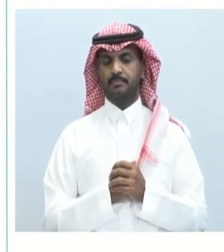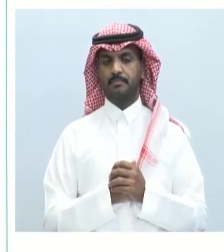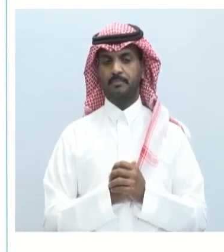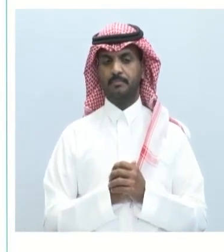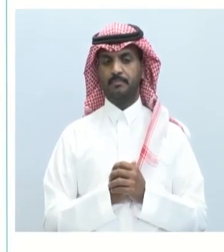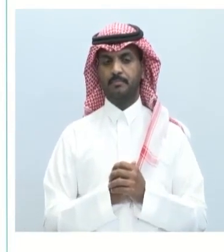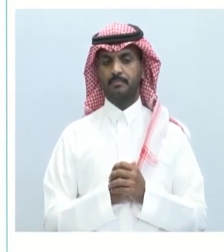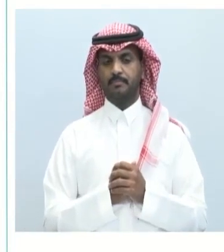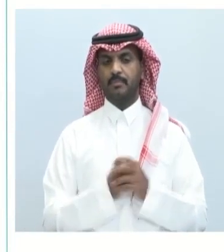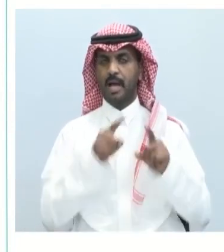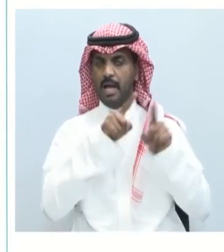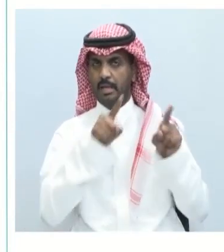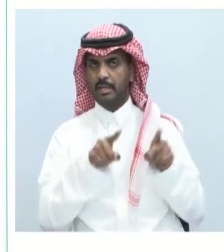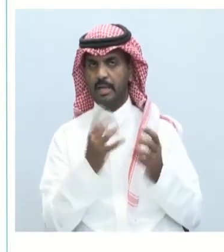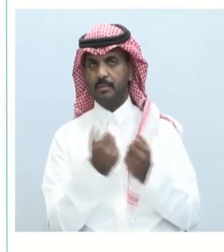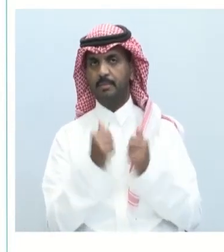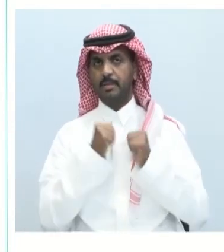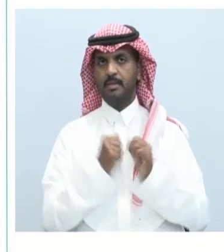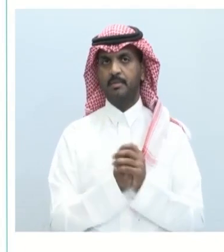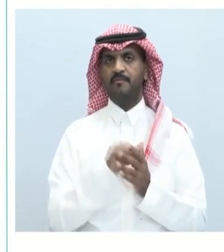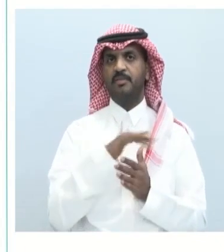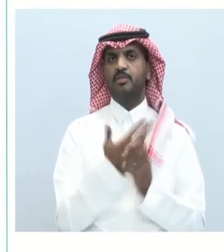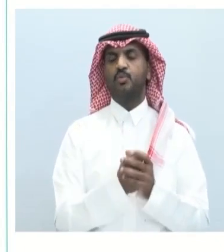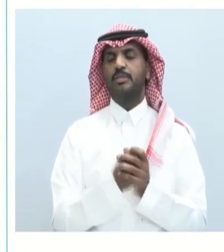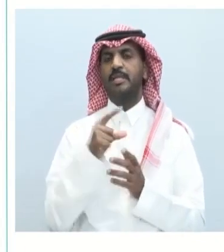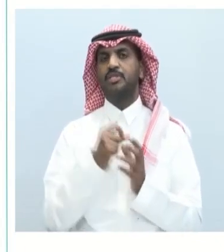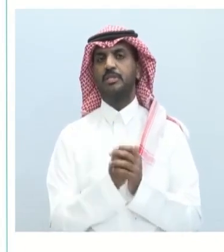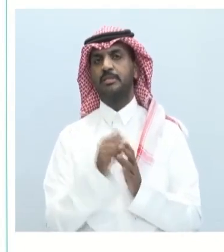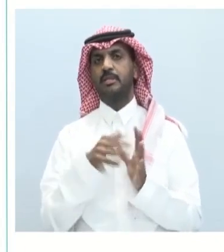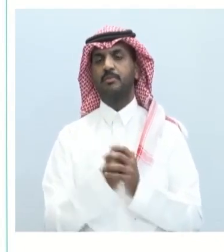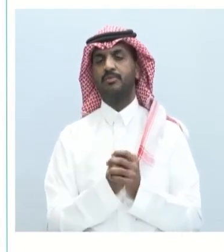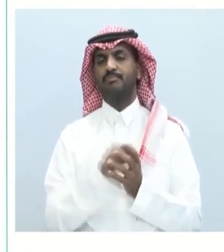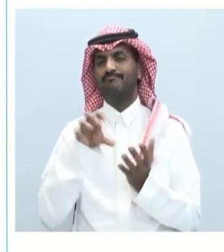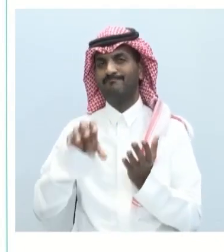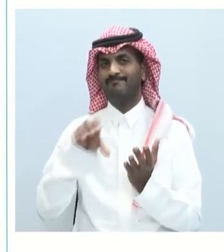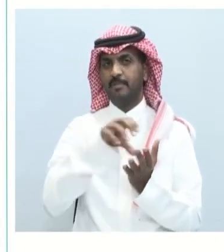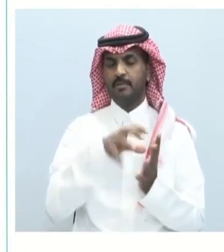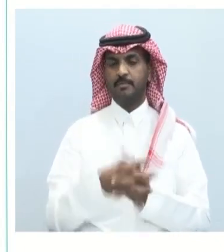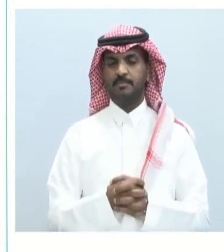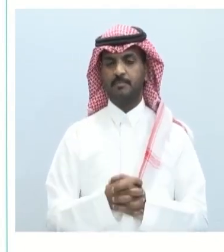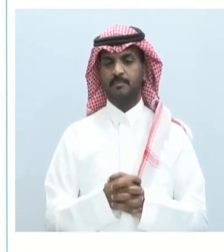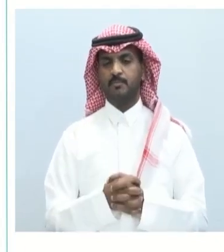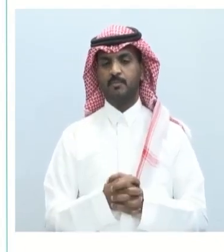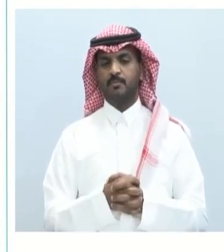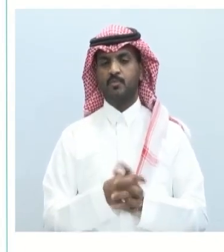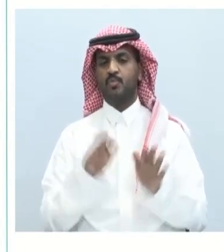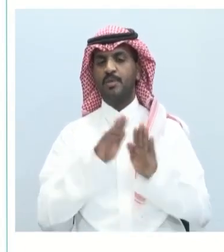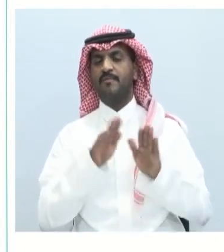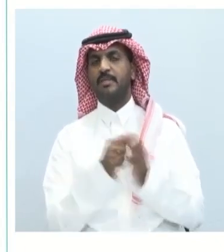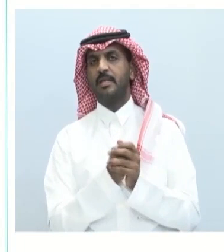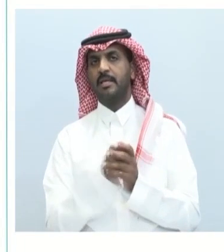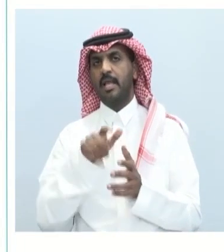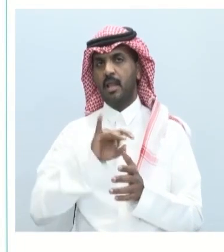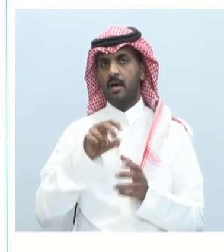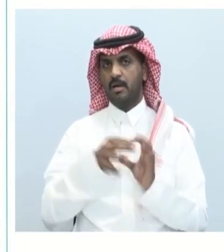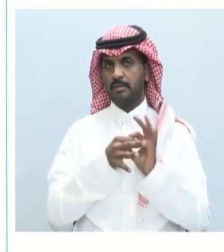حقل رقم الطالب في جدول درجات الطلبه نقوم بافلاته ومن نافذه تحرير العلاقات ايضا